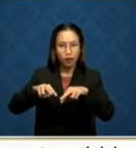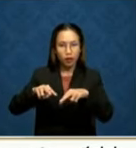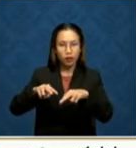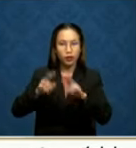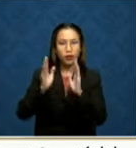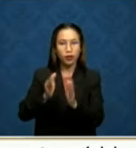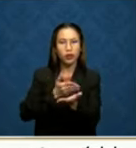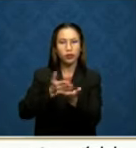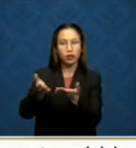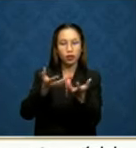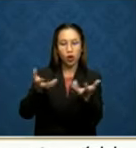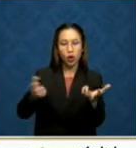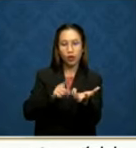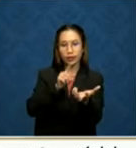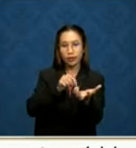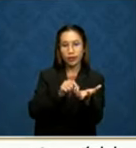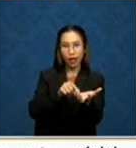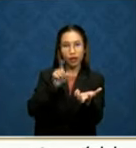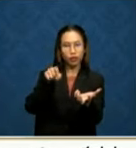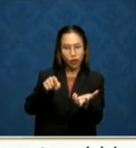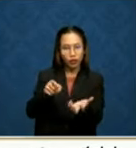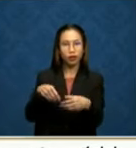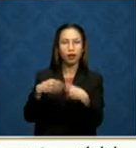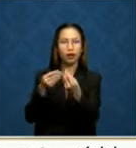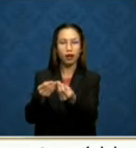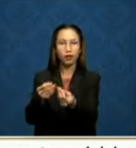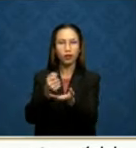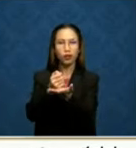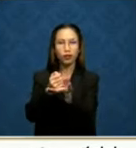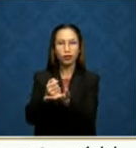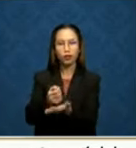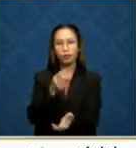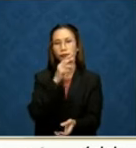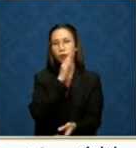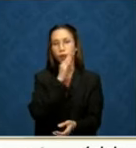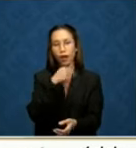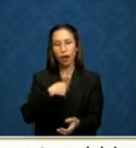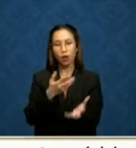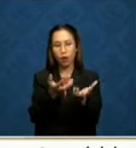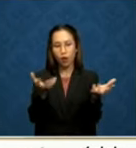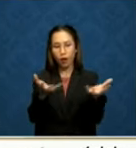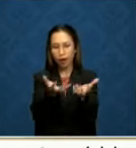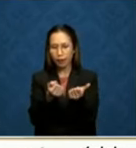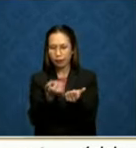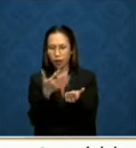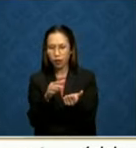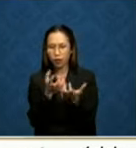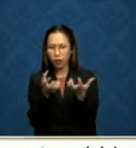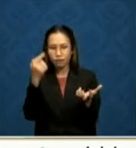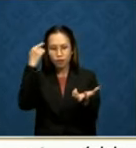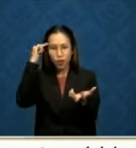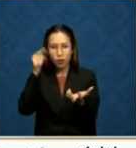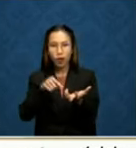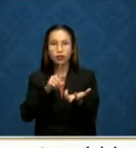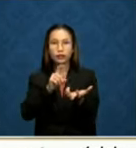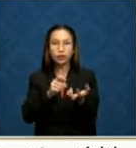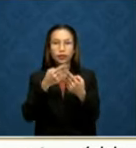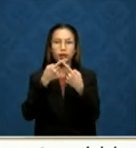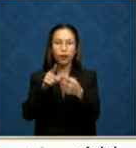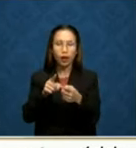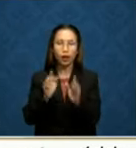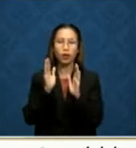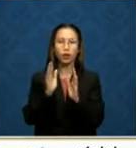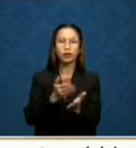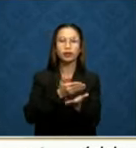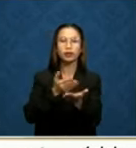ความสำรษบกพ่องของสินค้า ที่อาจไม่สามารถเห็นได้ในวันที่ท่านรบสินค้านั่ทำใหผู้ule Riley held ไม่